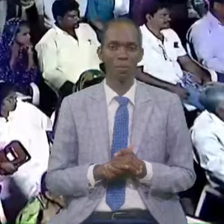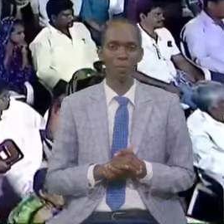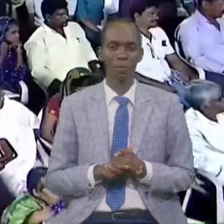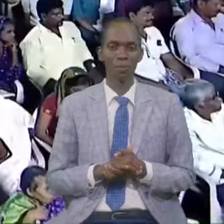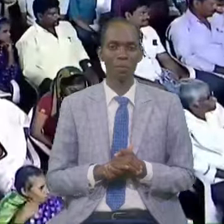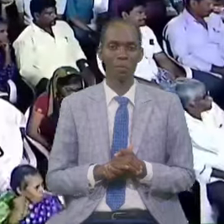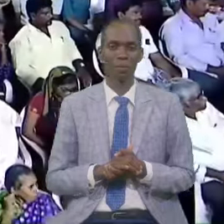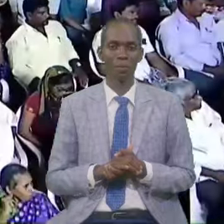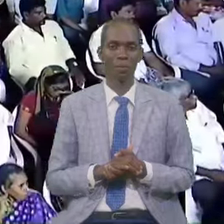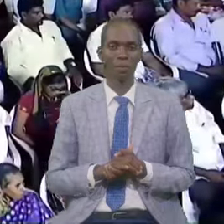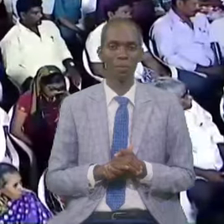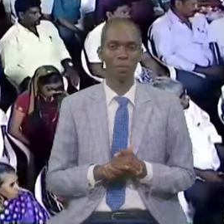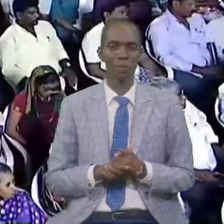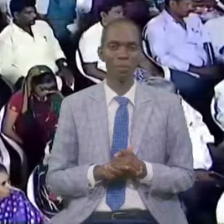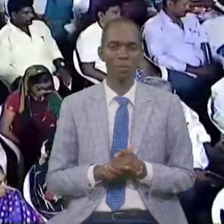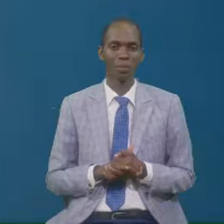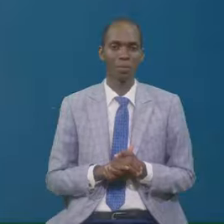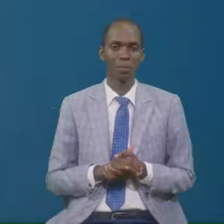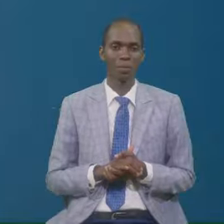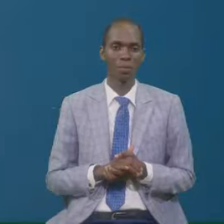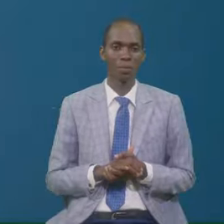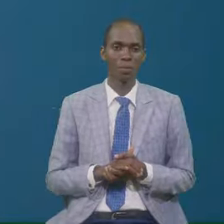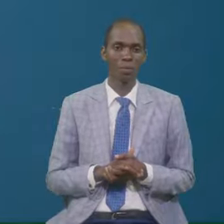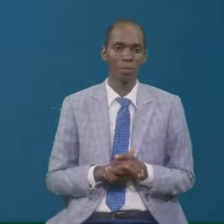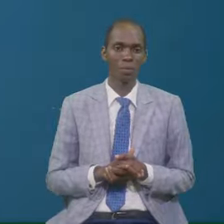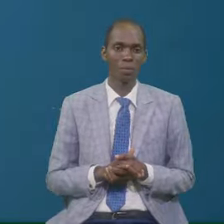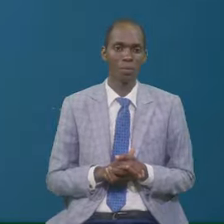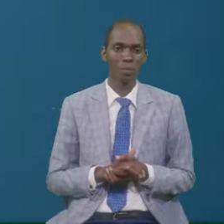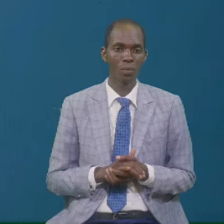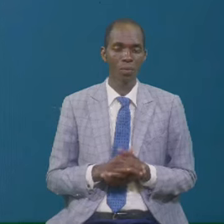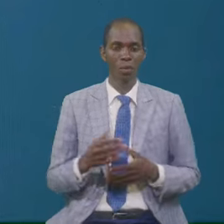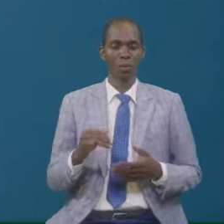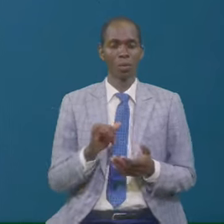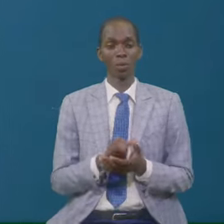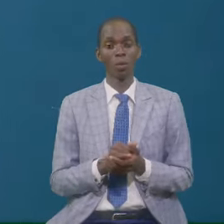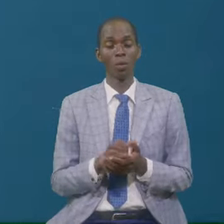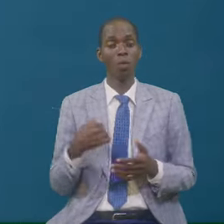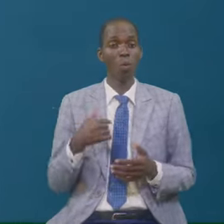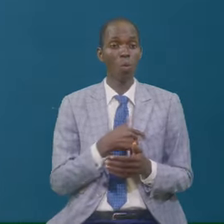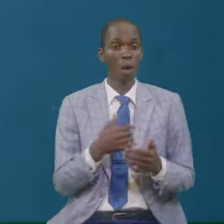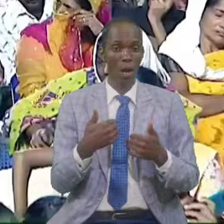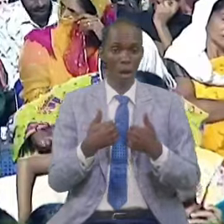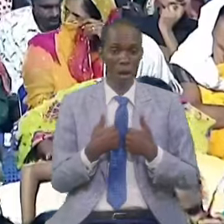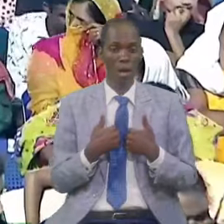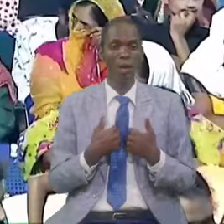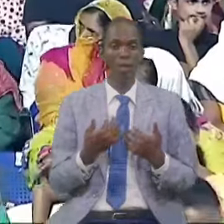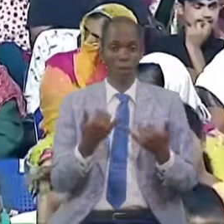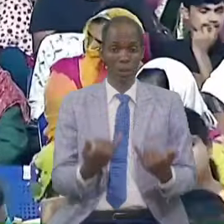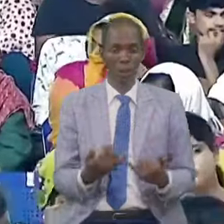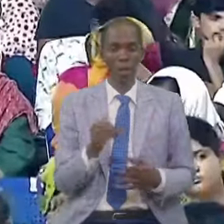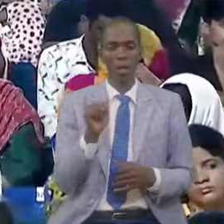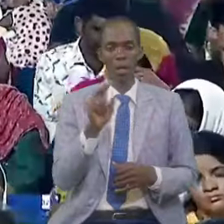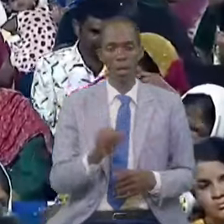మైకములోకి వెళ్ళిపోయి పరిస్థితుల నుంచి బయటికి రాలేకపోతున్నాం. But now we have the advocate. అయితే మనము